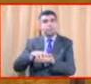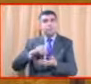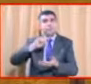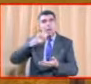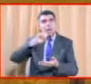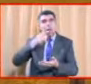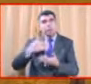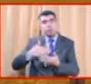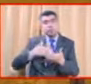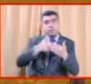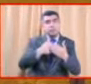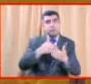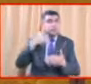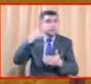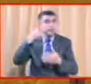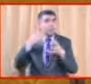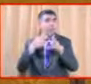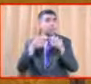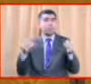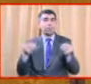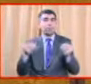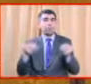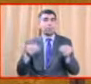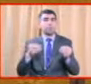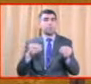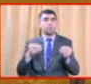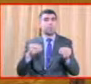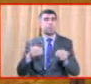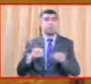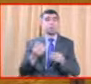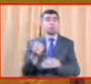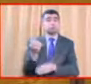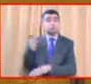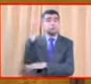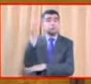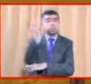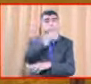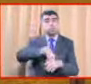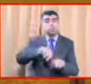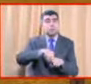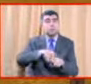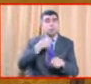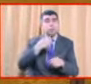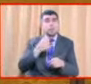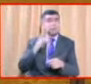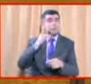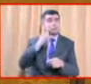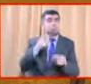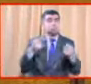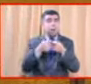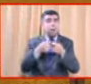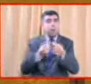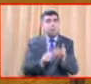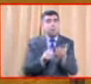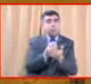غيابا تاما لشبكات الهاتف النقل او انتقاد للفعالية المرجوة وعدم